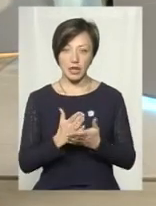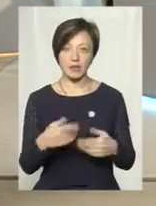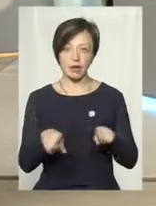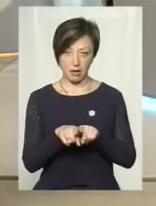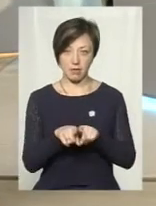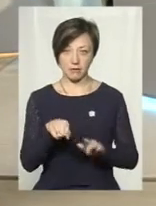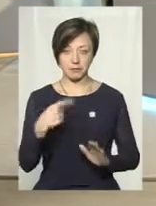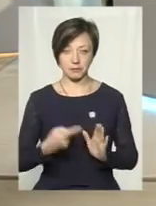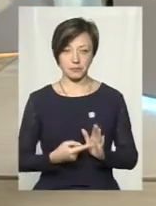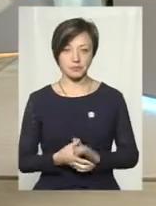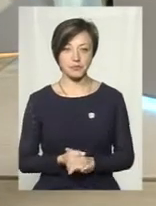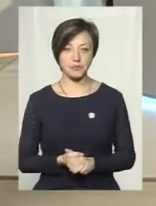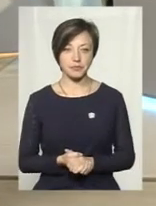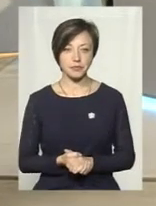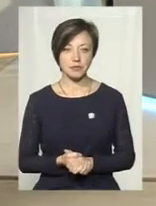такі.